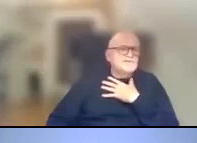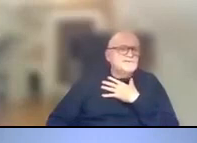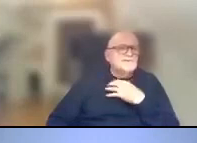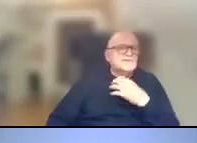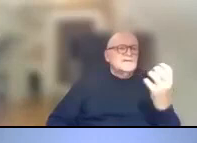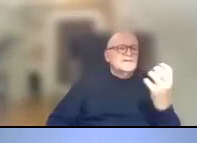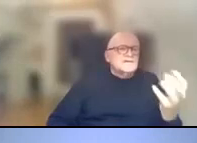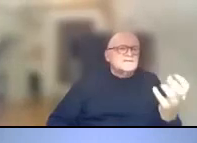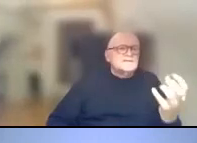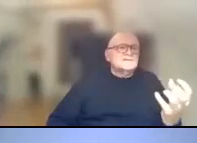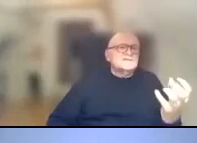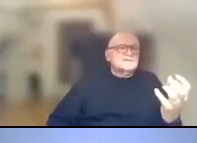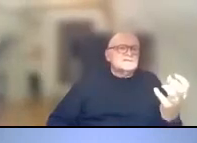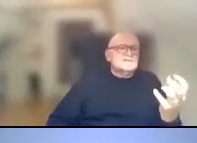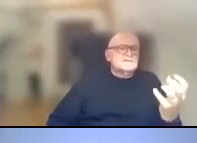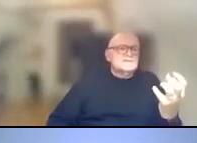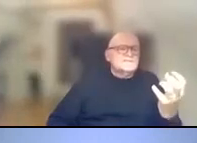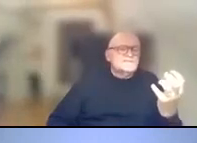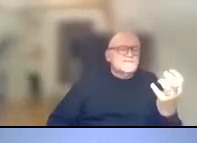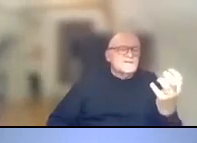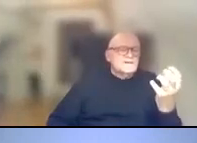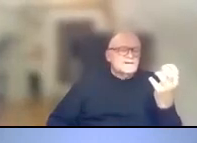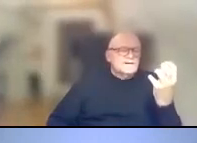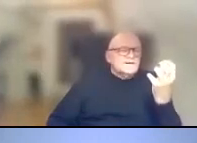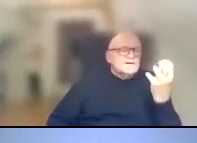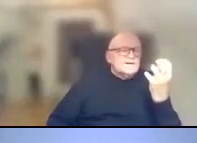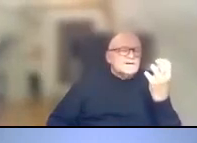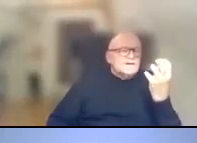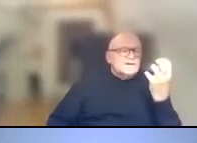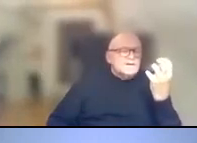ich Schluss. Da sehen Sie, dass